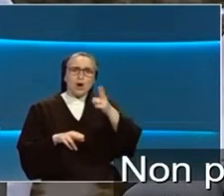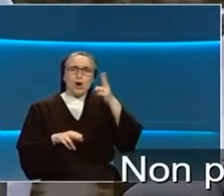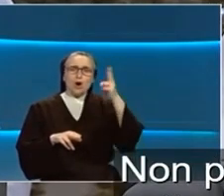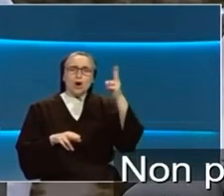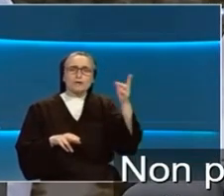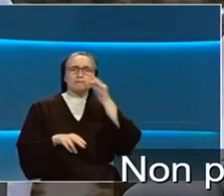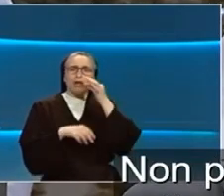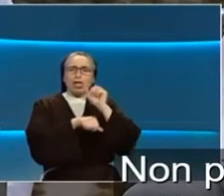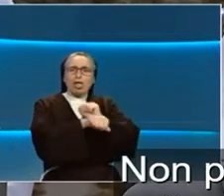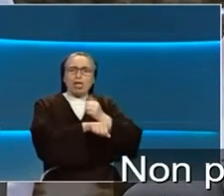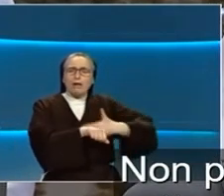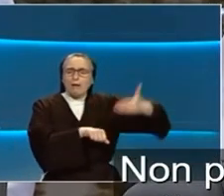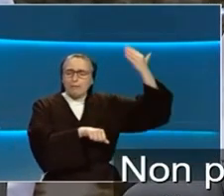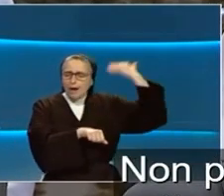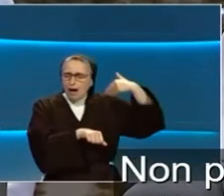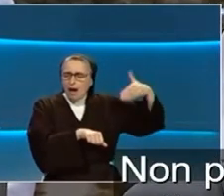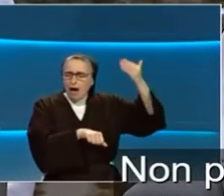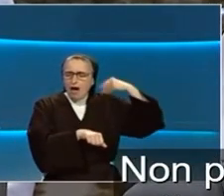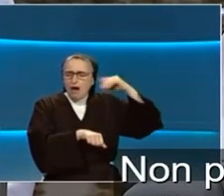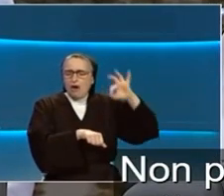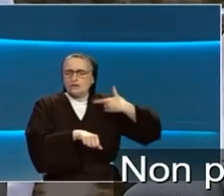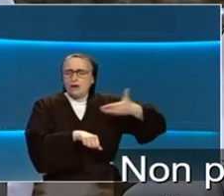없습니다.